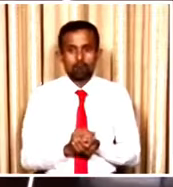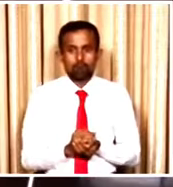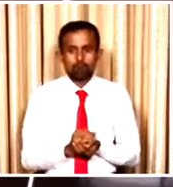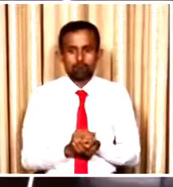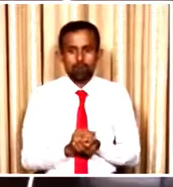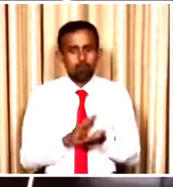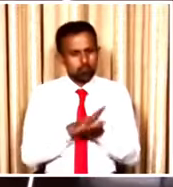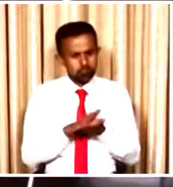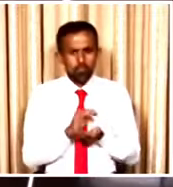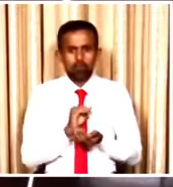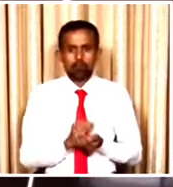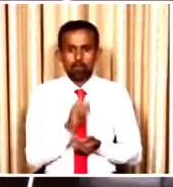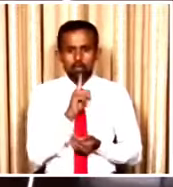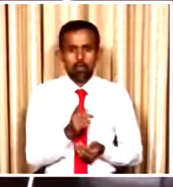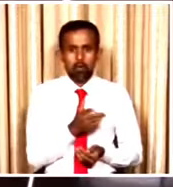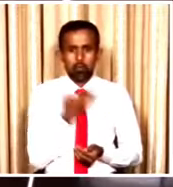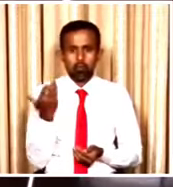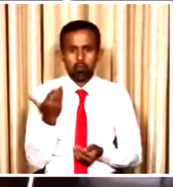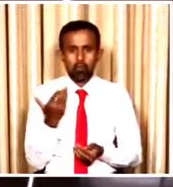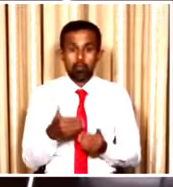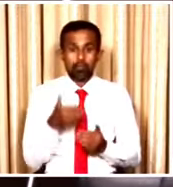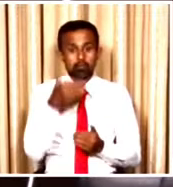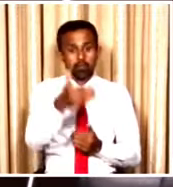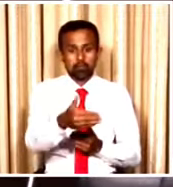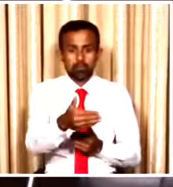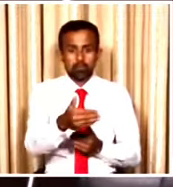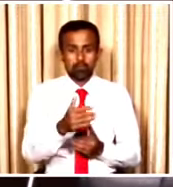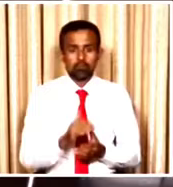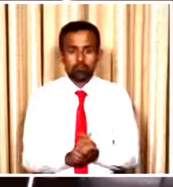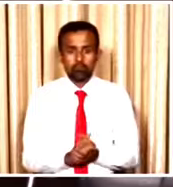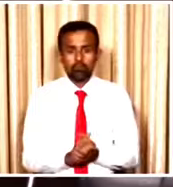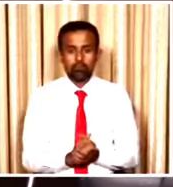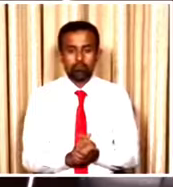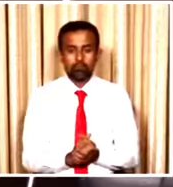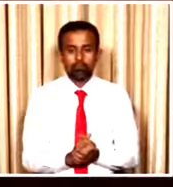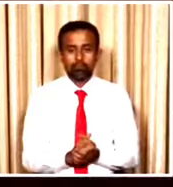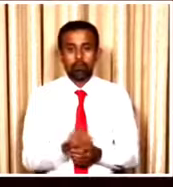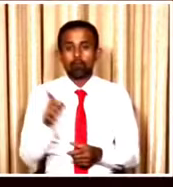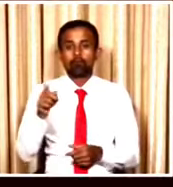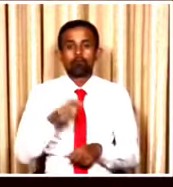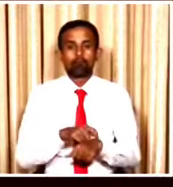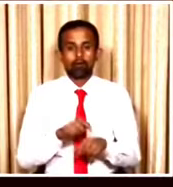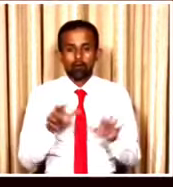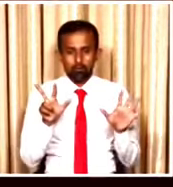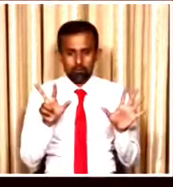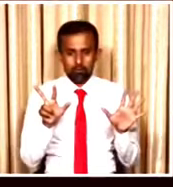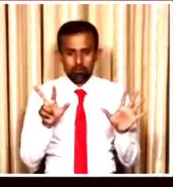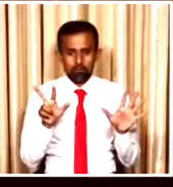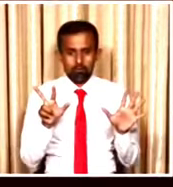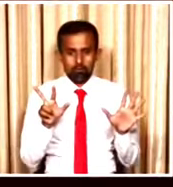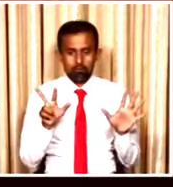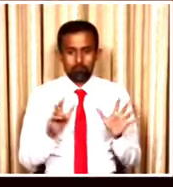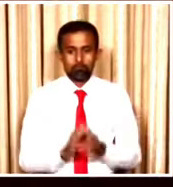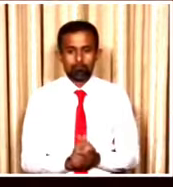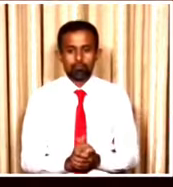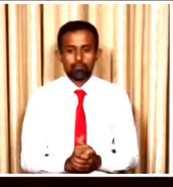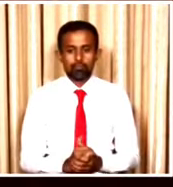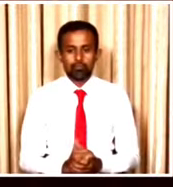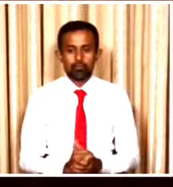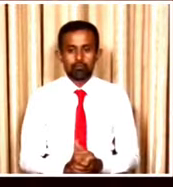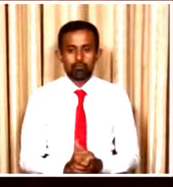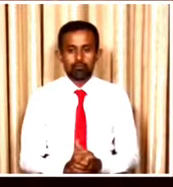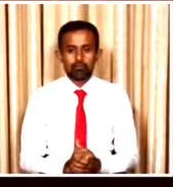හරි. ඒක අපිට පැහැදිලිව තියෙන්න කියන්න පුළුවන්. අපි ඒව ඉදිරියේදී ඔබතුමා ඔබතුමාට විනාඩි 8ක කාලයක් තියෙනවා. ඔරවේ තලමයි